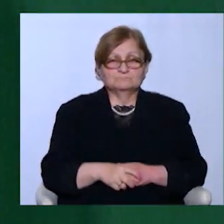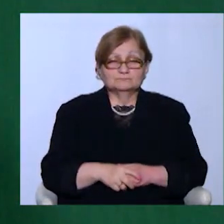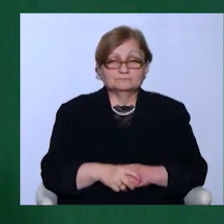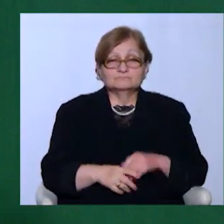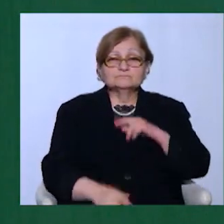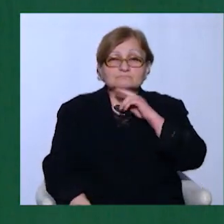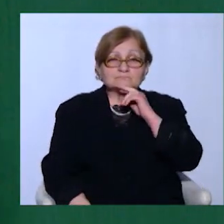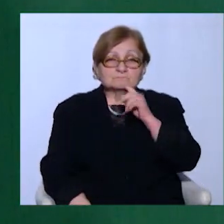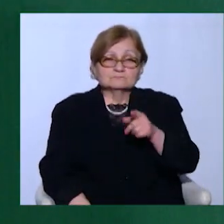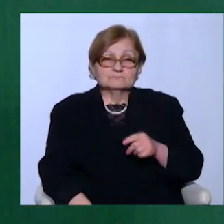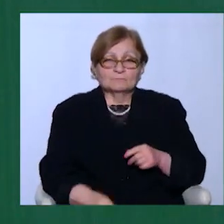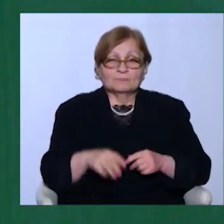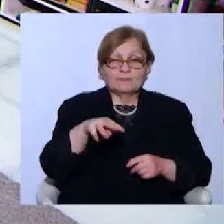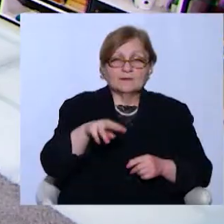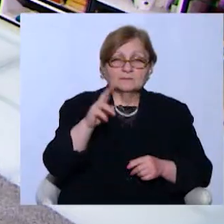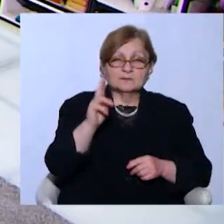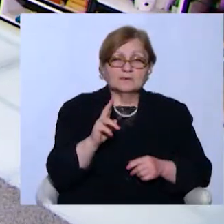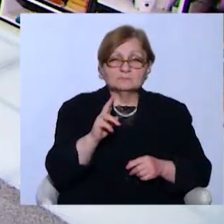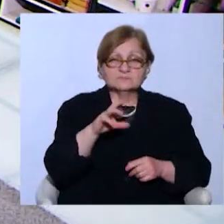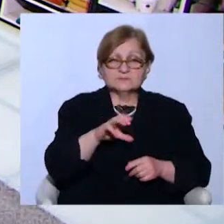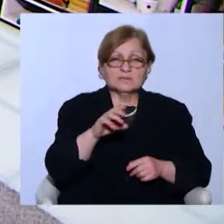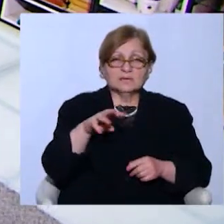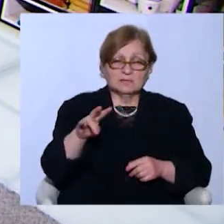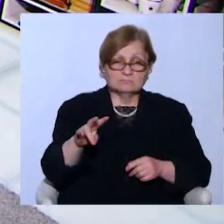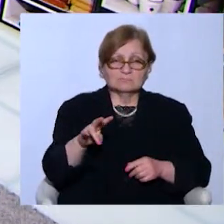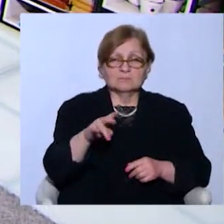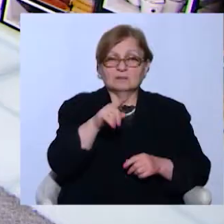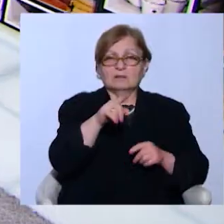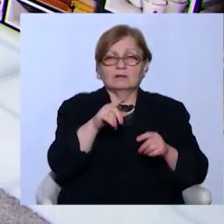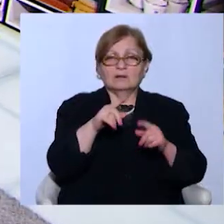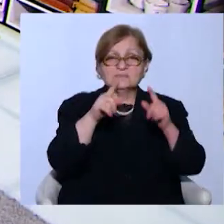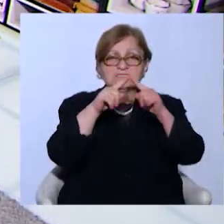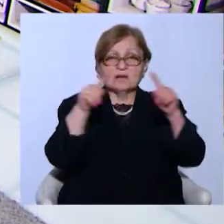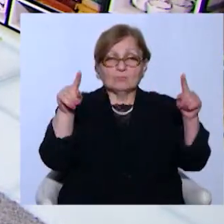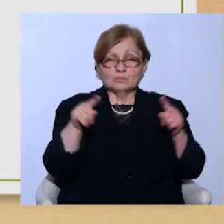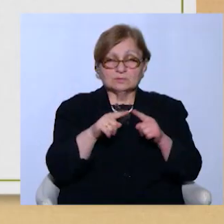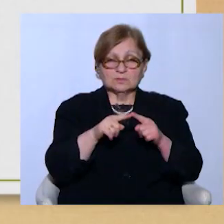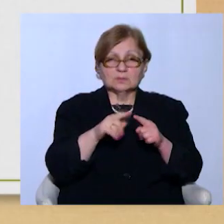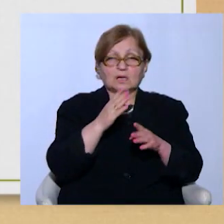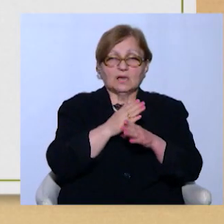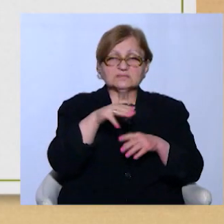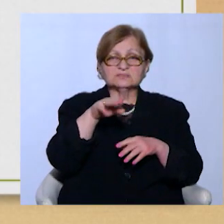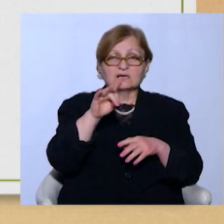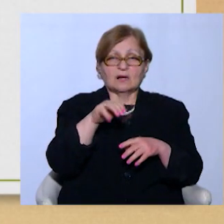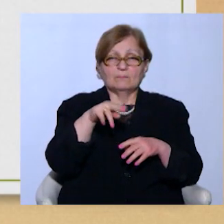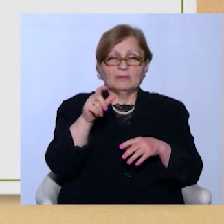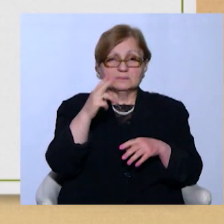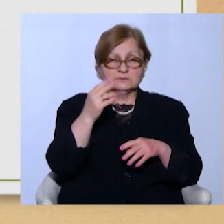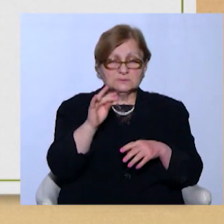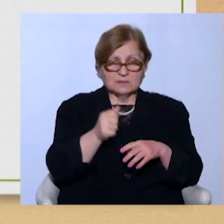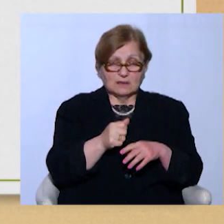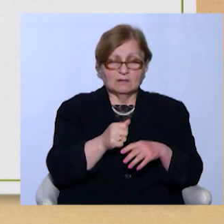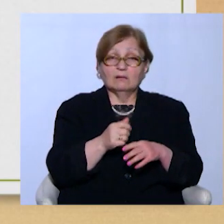დავაკვირდეთ ახლა MCN და MNBA ფიგურებს. MCN სამკუთხედი, MNBA ტრაპეცია არის